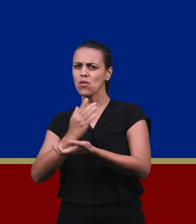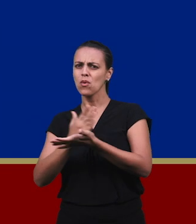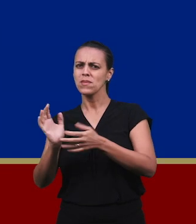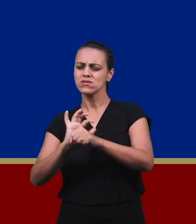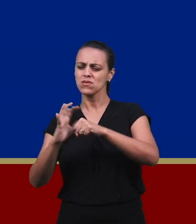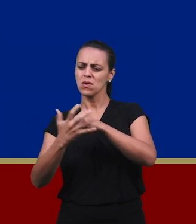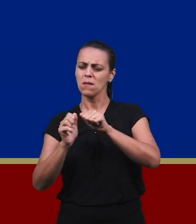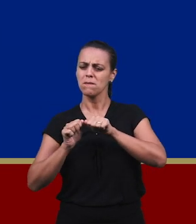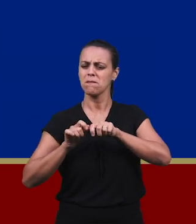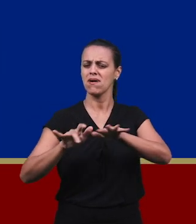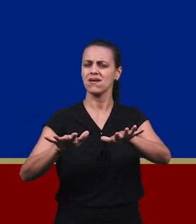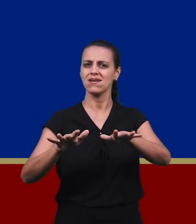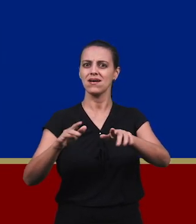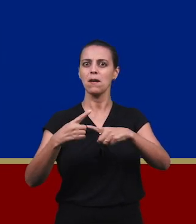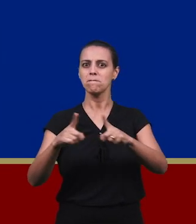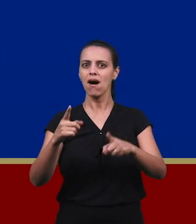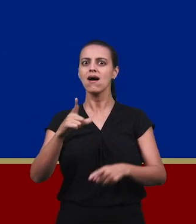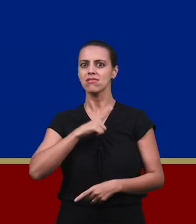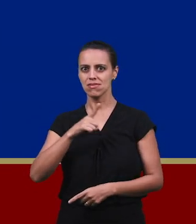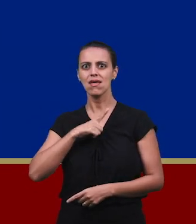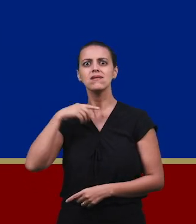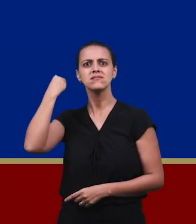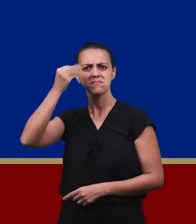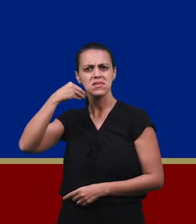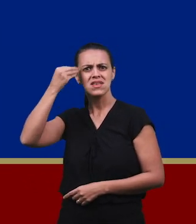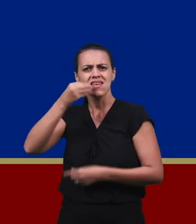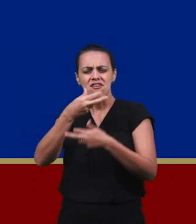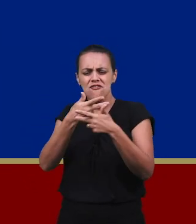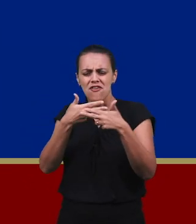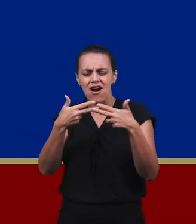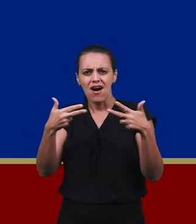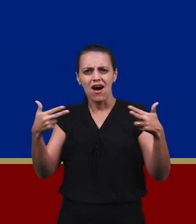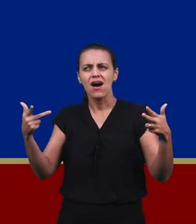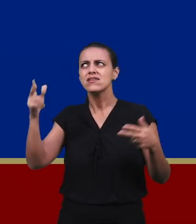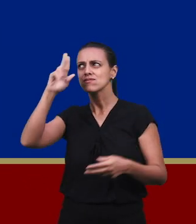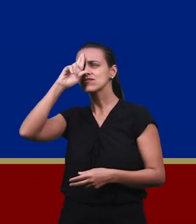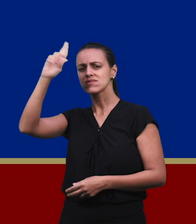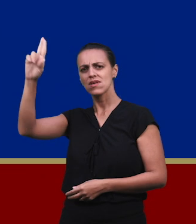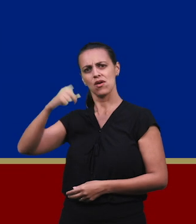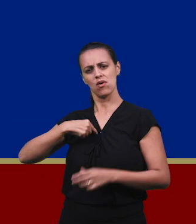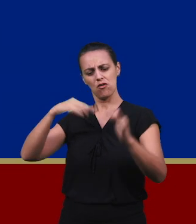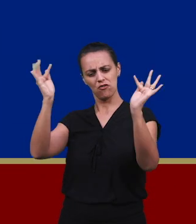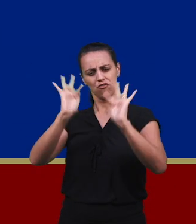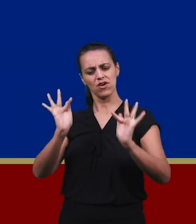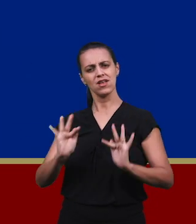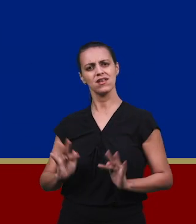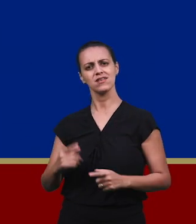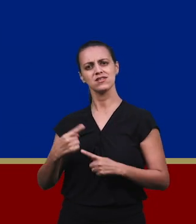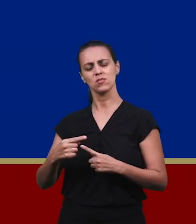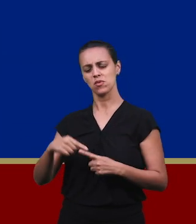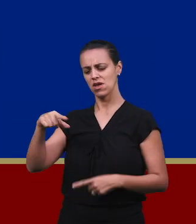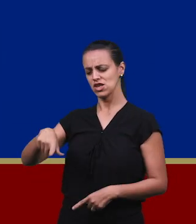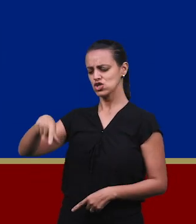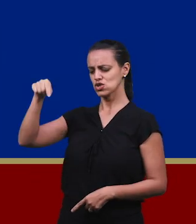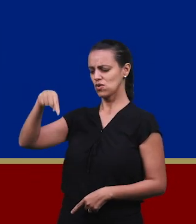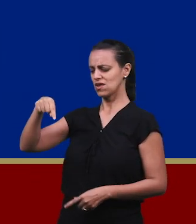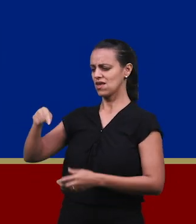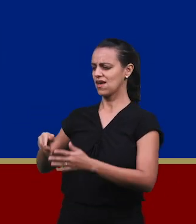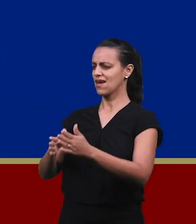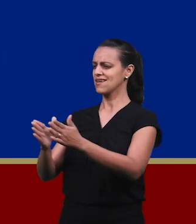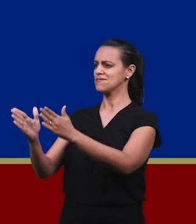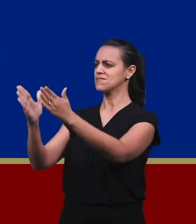beaucoup d'expérience avec le Seigneur. Et je suis heureuse d'être dans ce chemin qui ramène